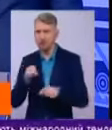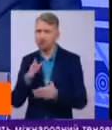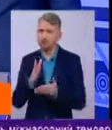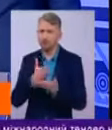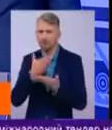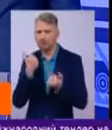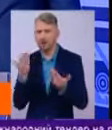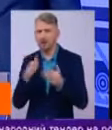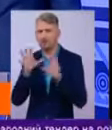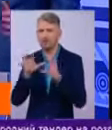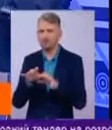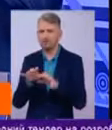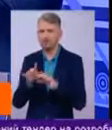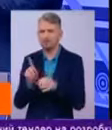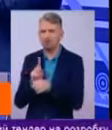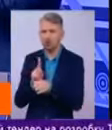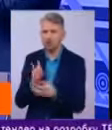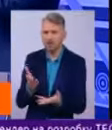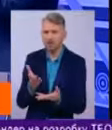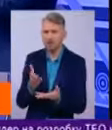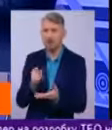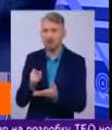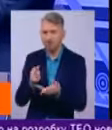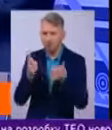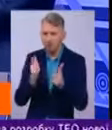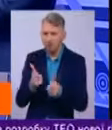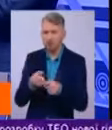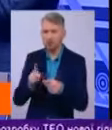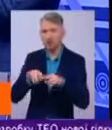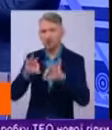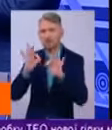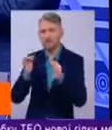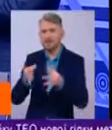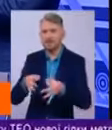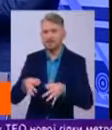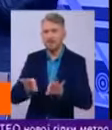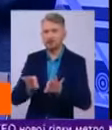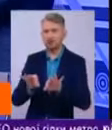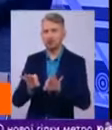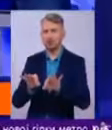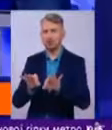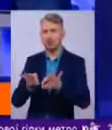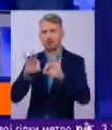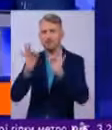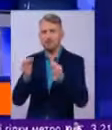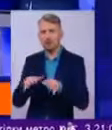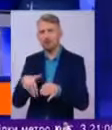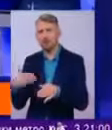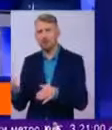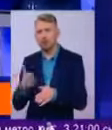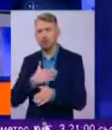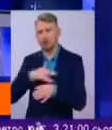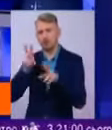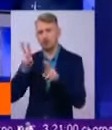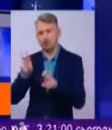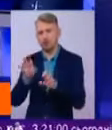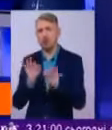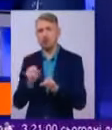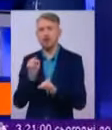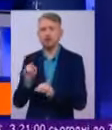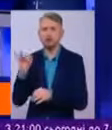ще й певна закономірність. І чи погоджуєтеся з цією мистецькою, мистецьким боком нашої теми? Хоча тут